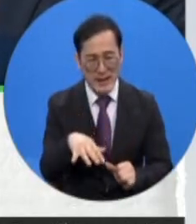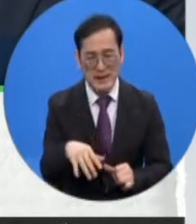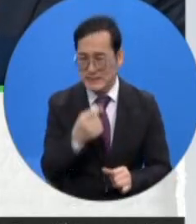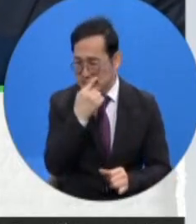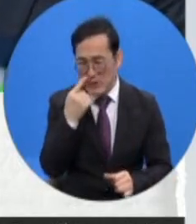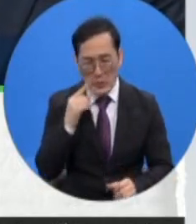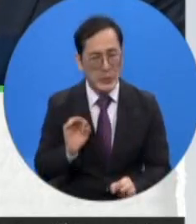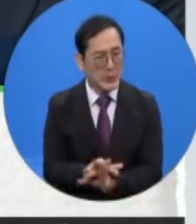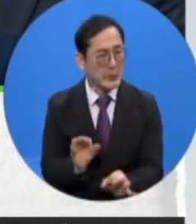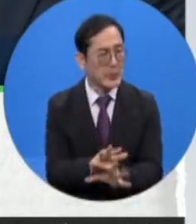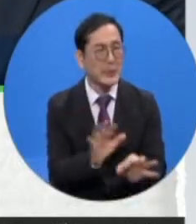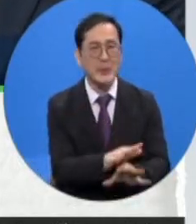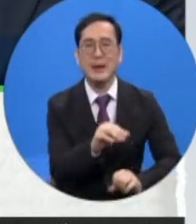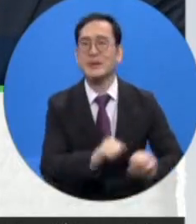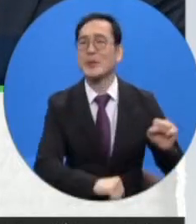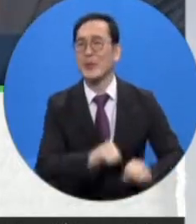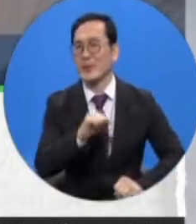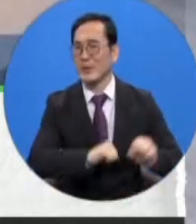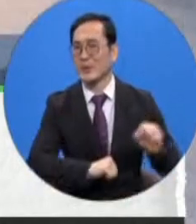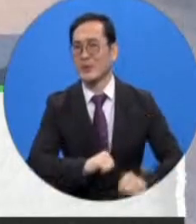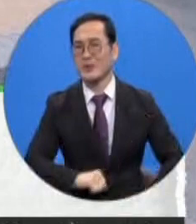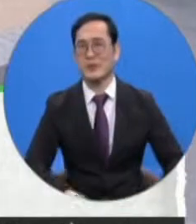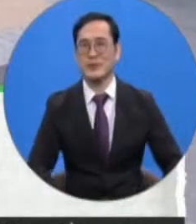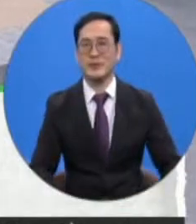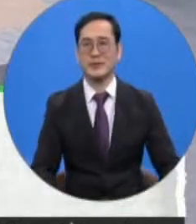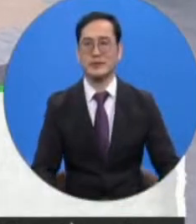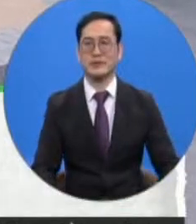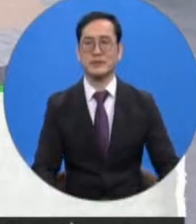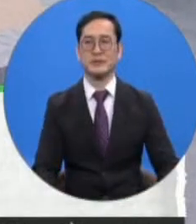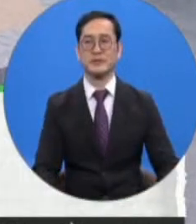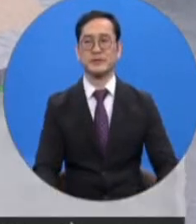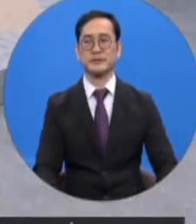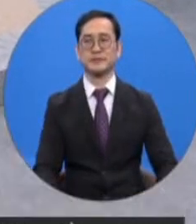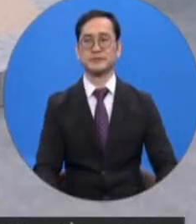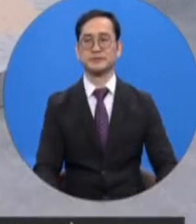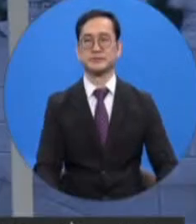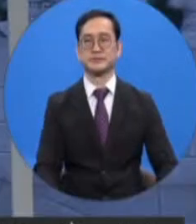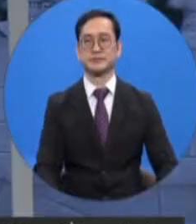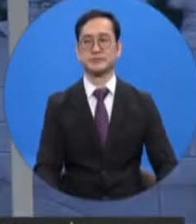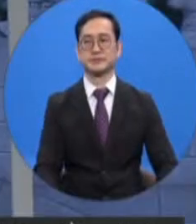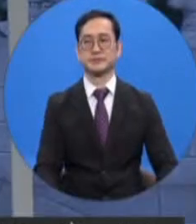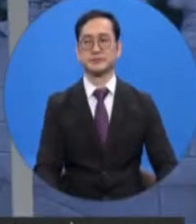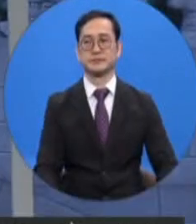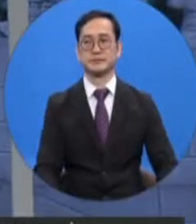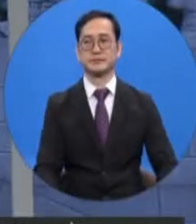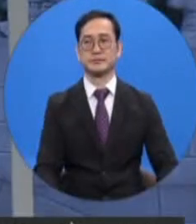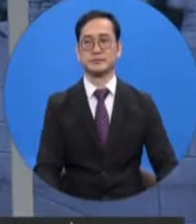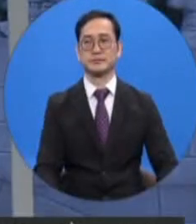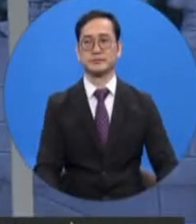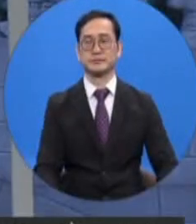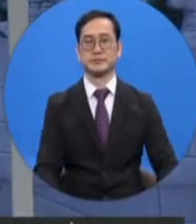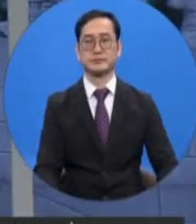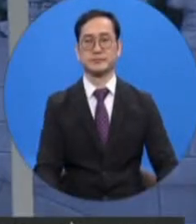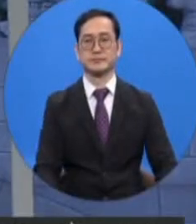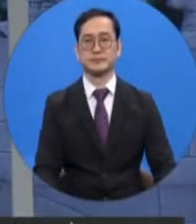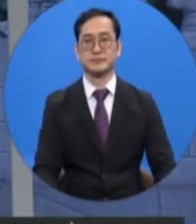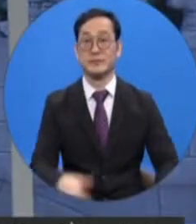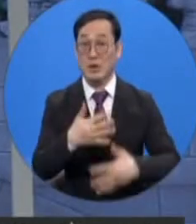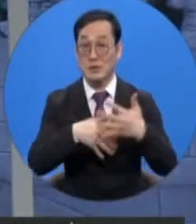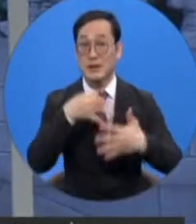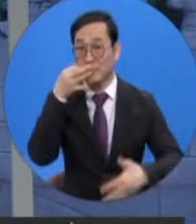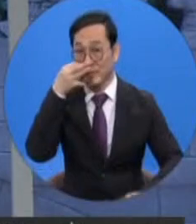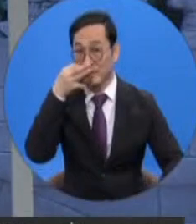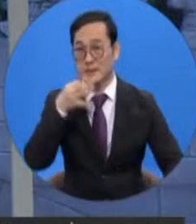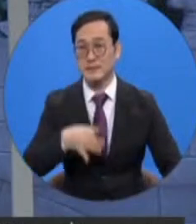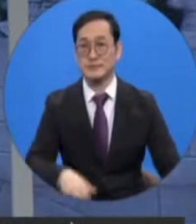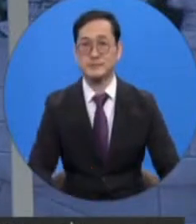그때 영상 보면서 이재명 기자 한번 얘기해 볼게요. 영상이 저희가 다시 준비를 했습니다. 함께 보시죠. 이 장면입니다.